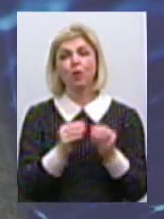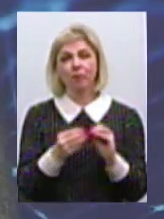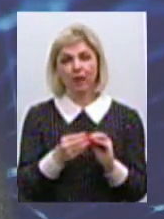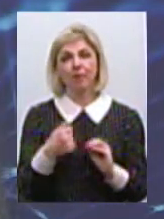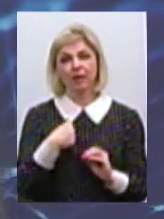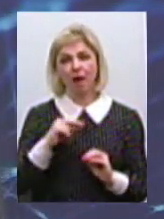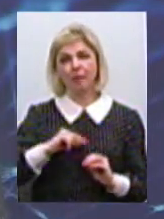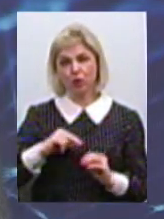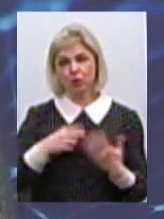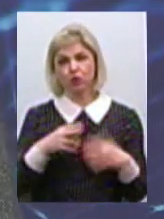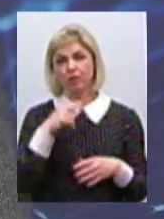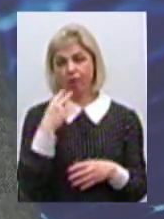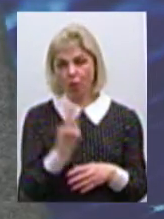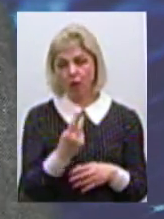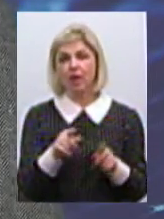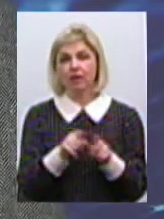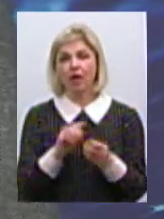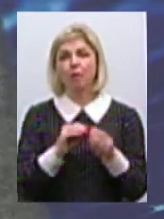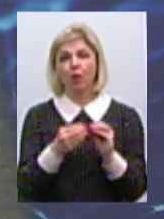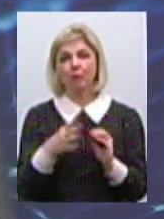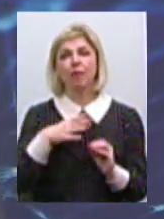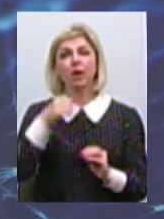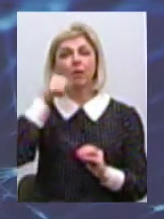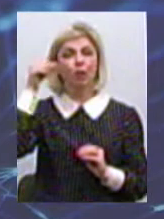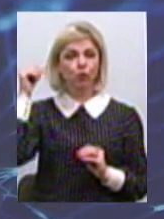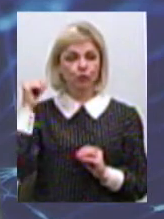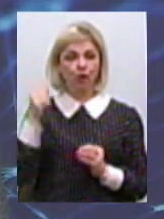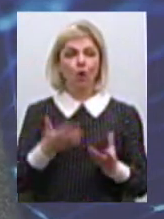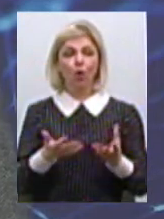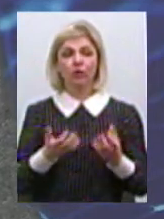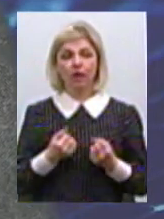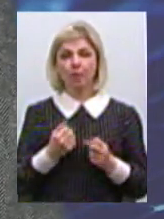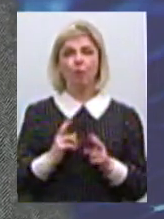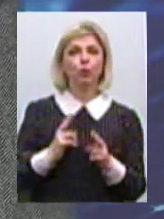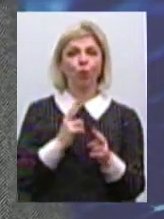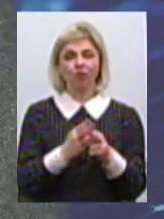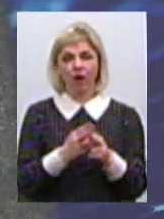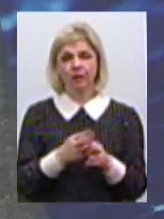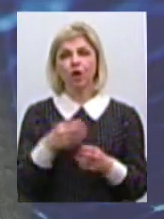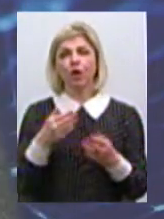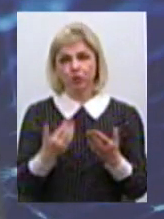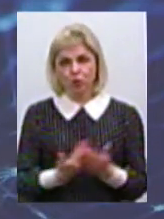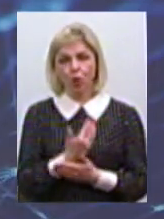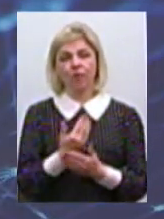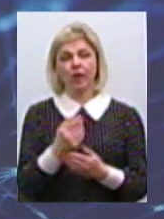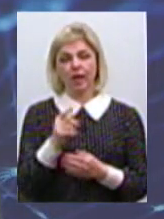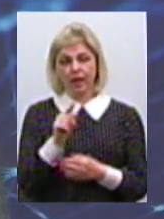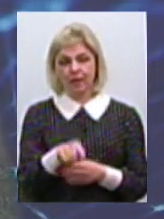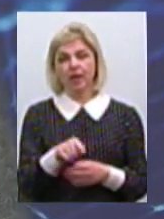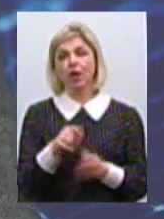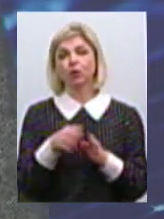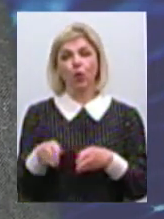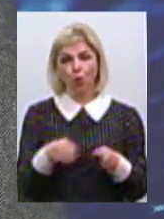працюю вже другий рік, такі проблеми були в минулому році. Ми отримали блокування по, знову ж таки, тій дорозі